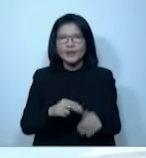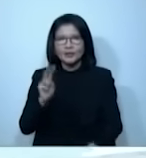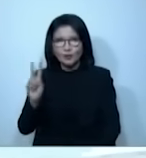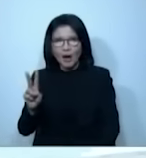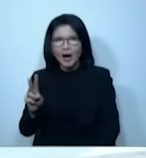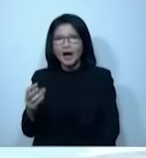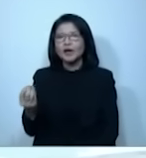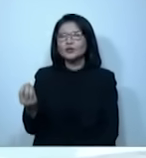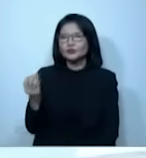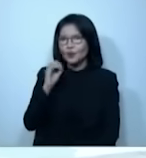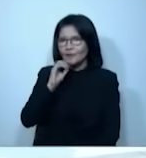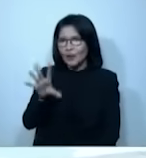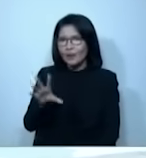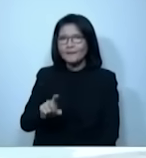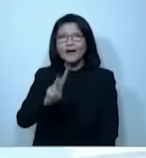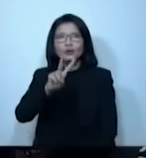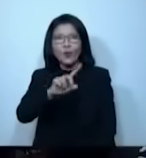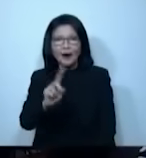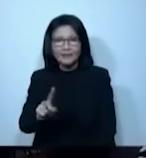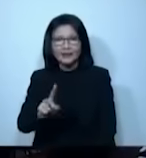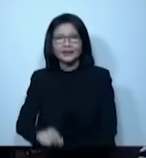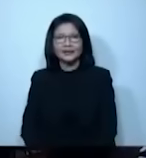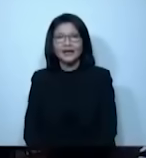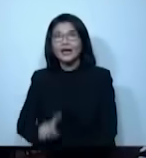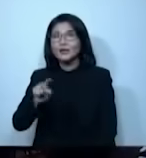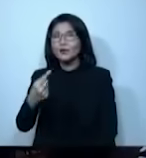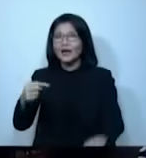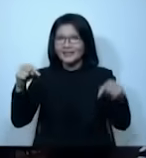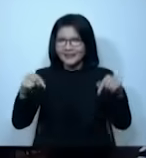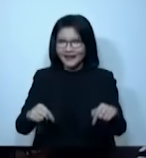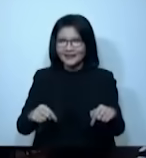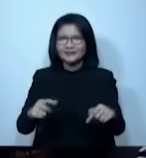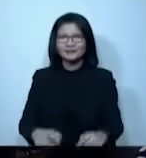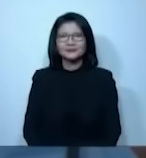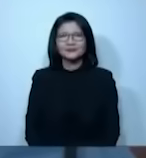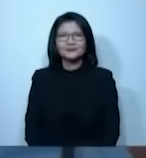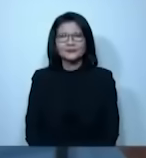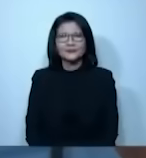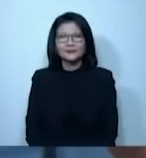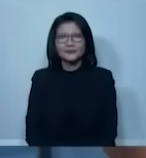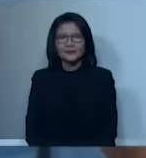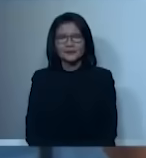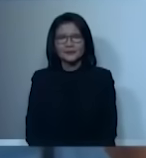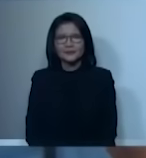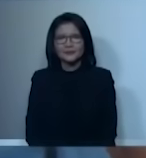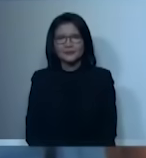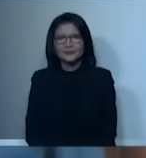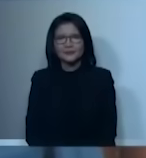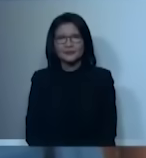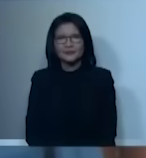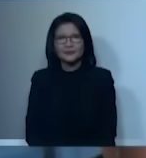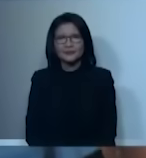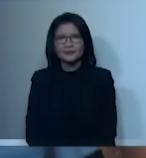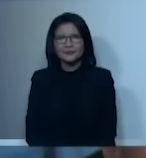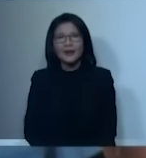menjawab selama 2 menit waktunya dimulai dari sekarang jadi Mas